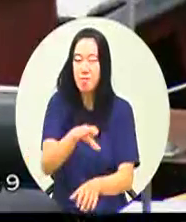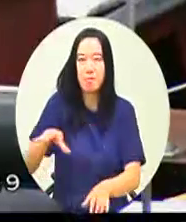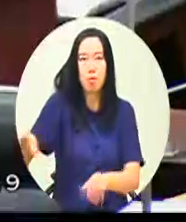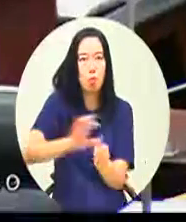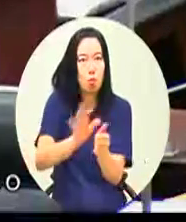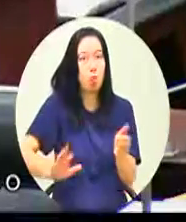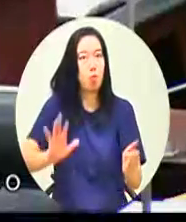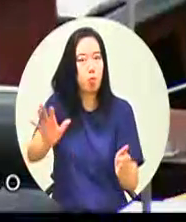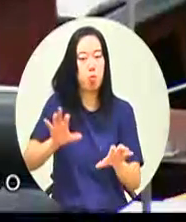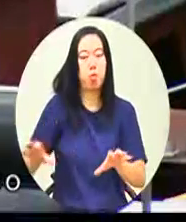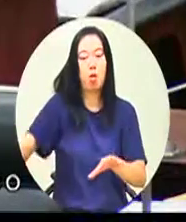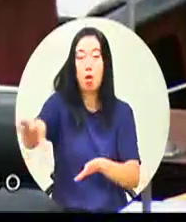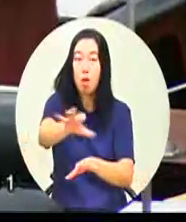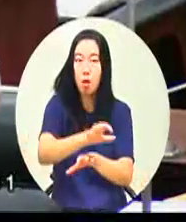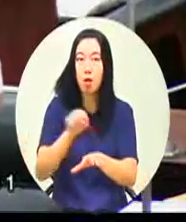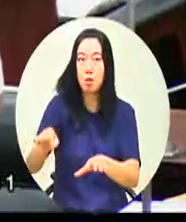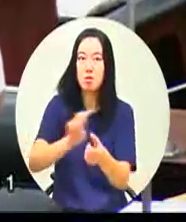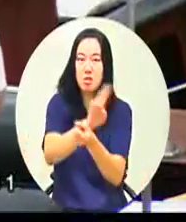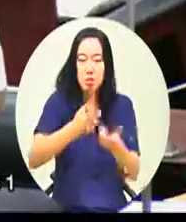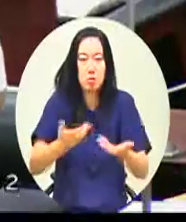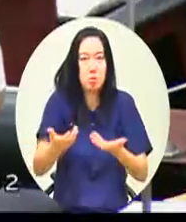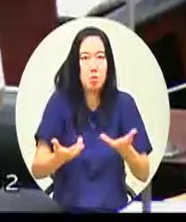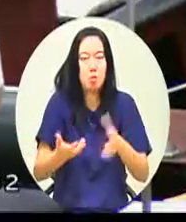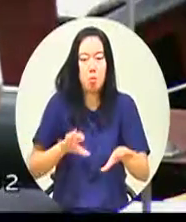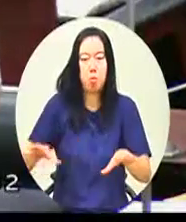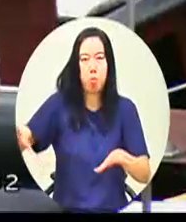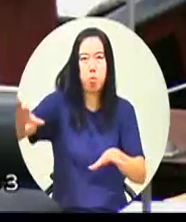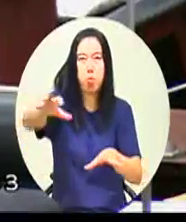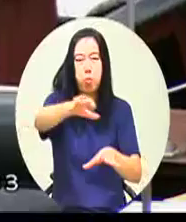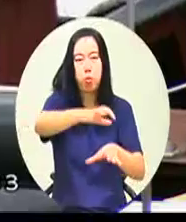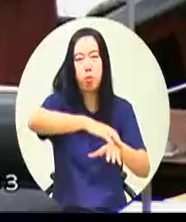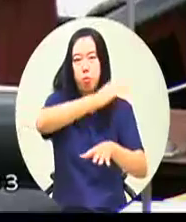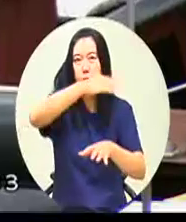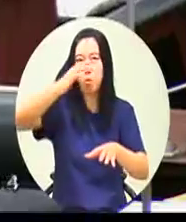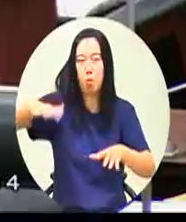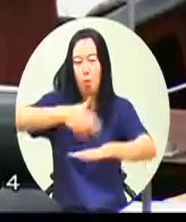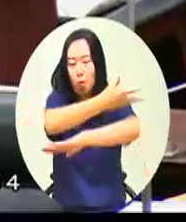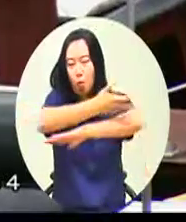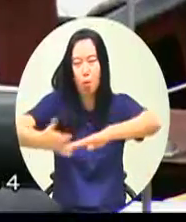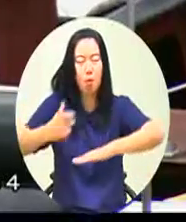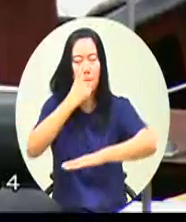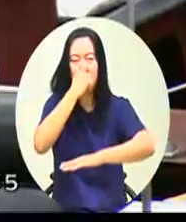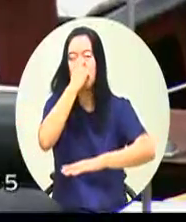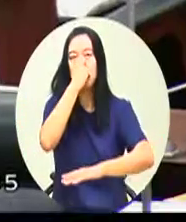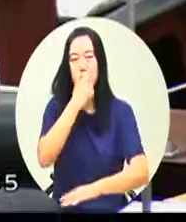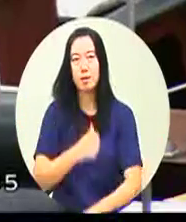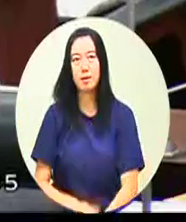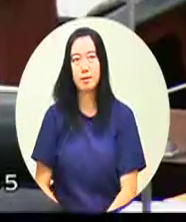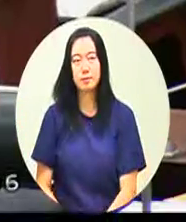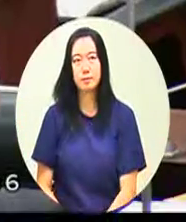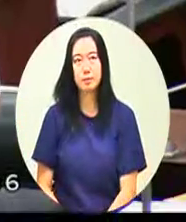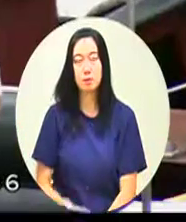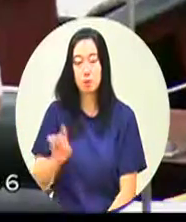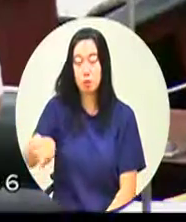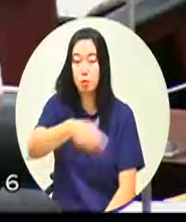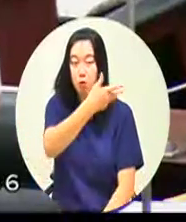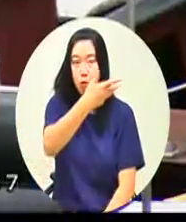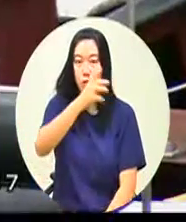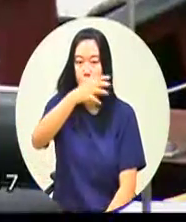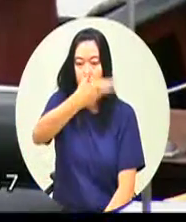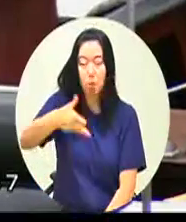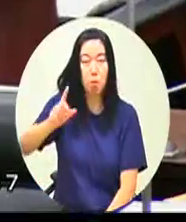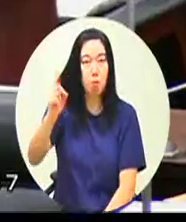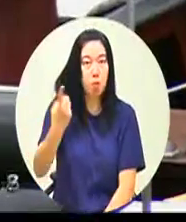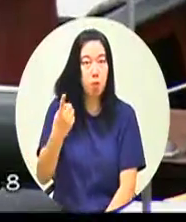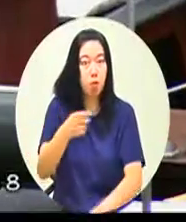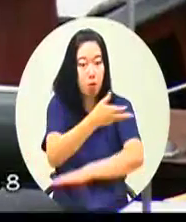咧！这规个林务局都啊，规个像山安尼吼，规个水都拢脱掉的呀。啊，得了这水就是淹满大丁溪啊，